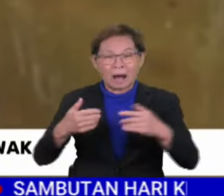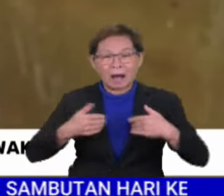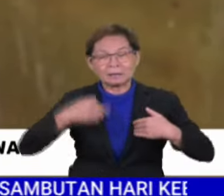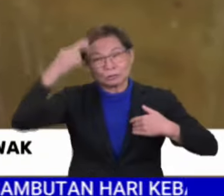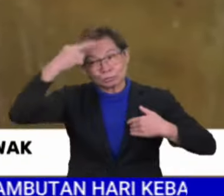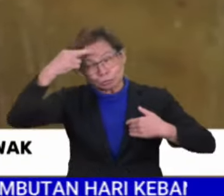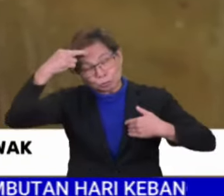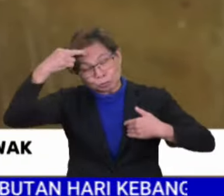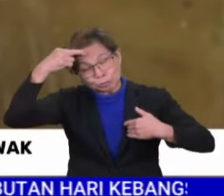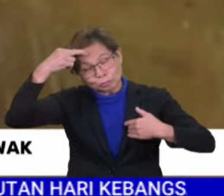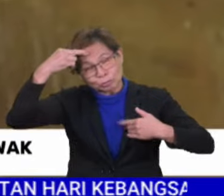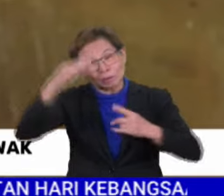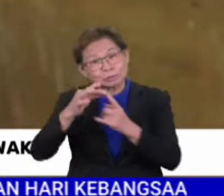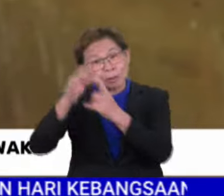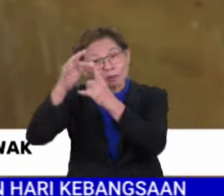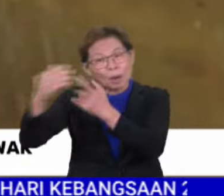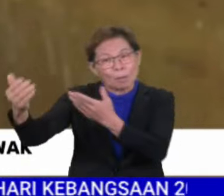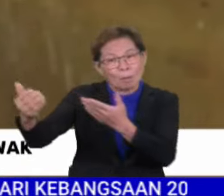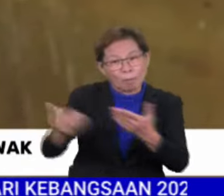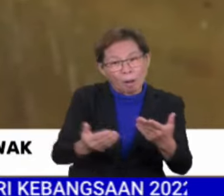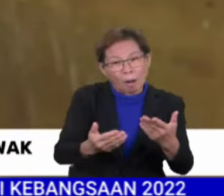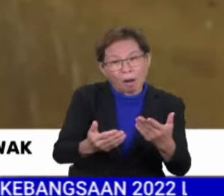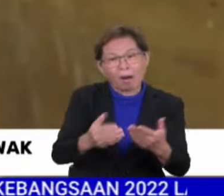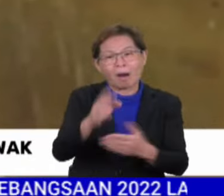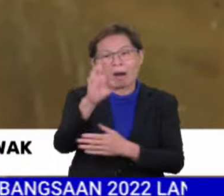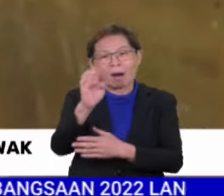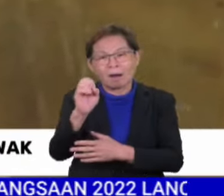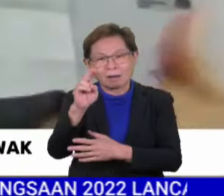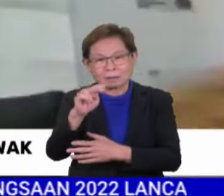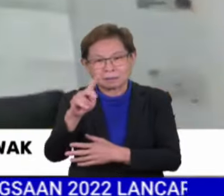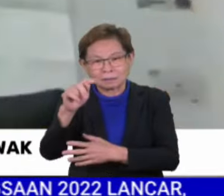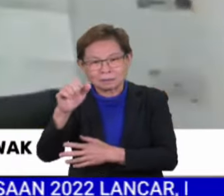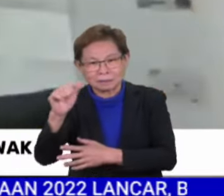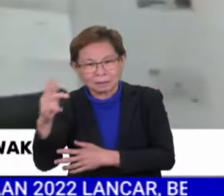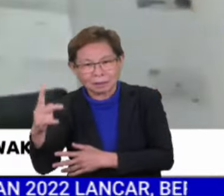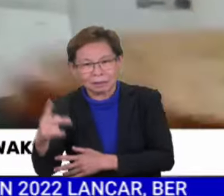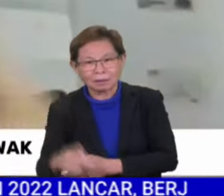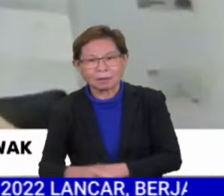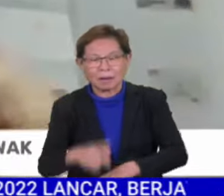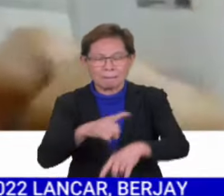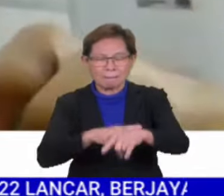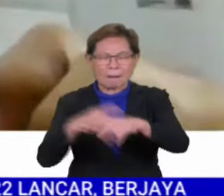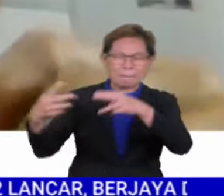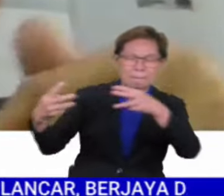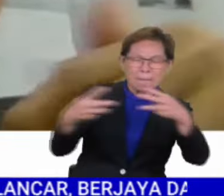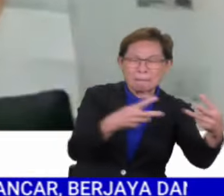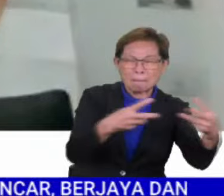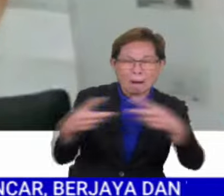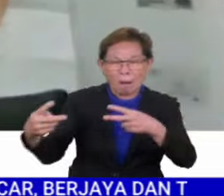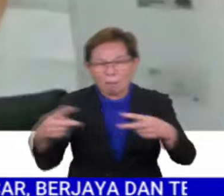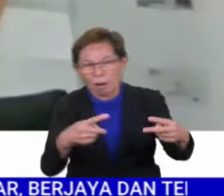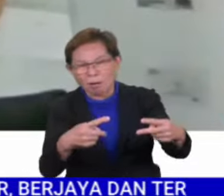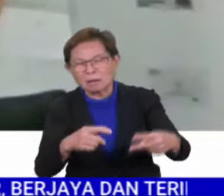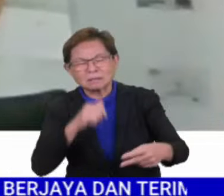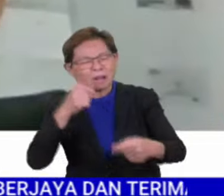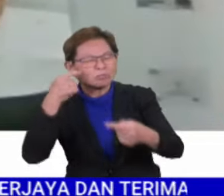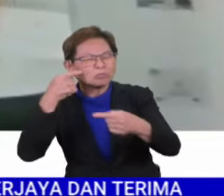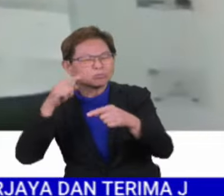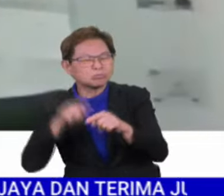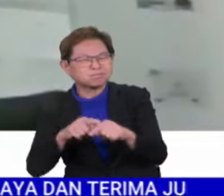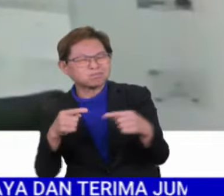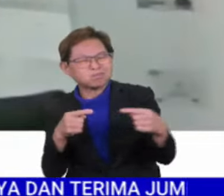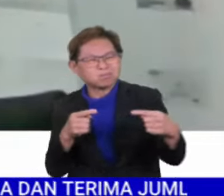faktor tertentu yang membawa pada penentangan Rentap. Dia melawan ketika itu kerana tidak bersetuju